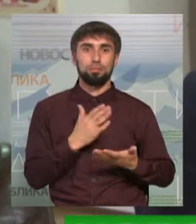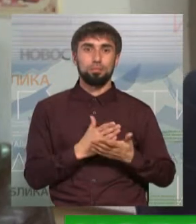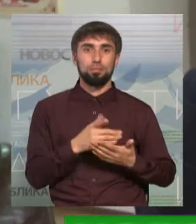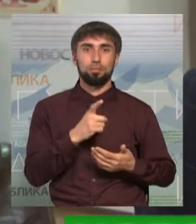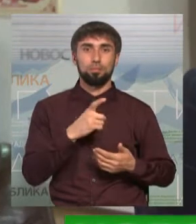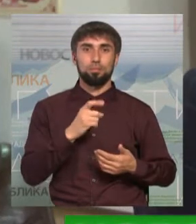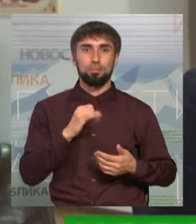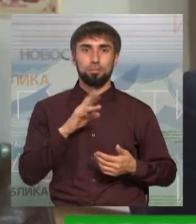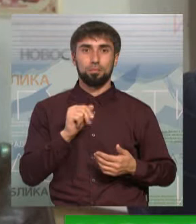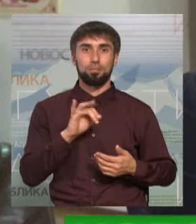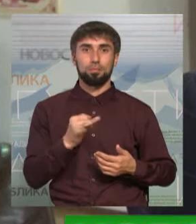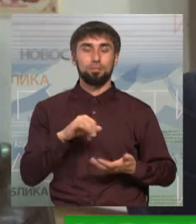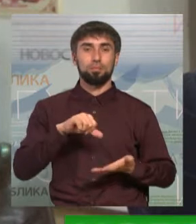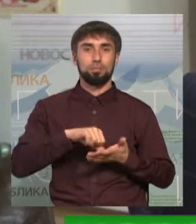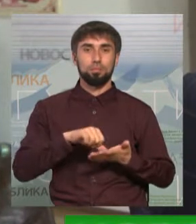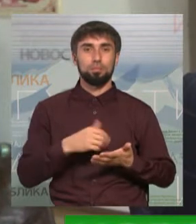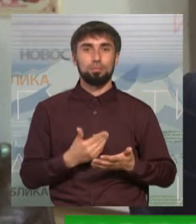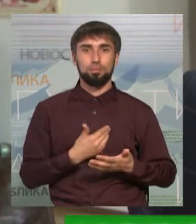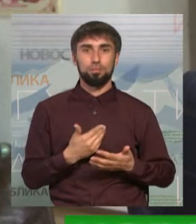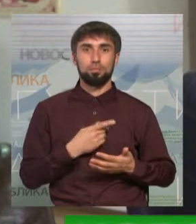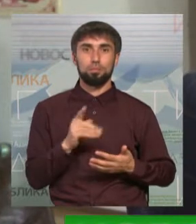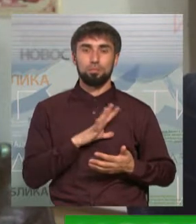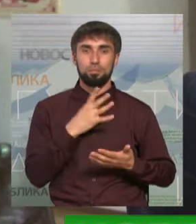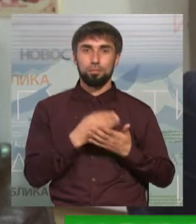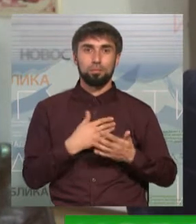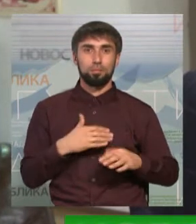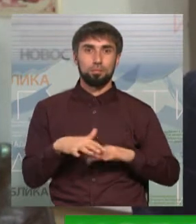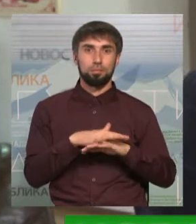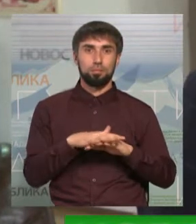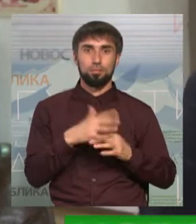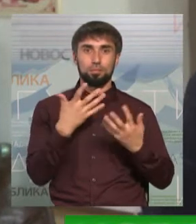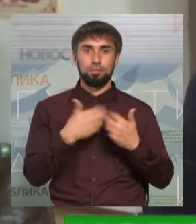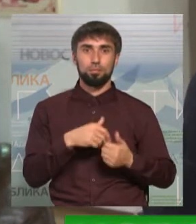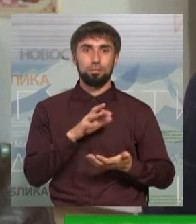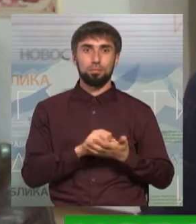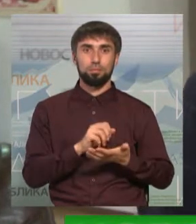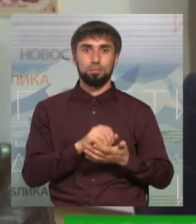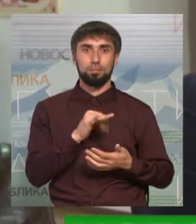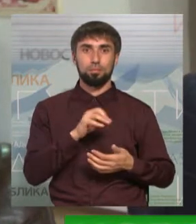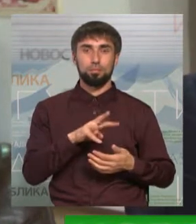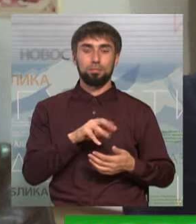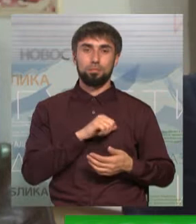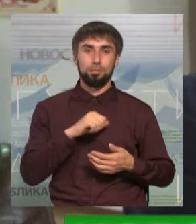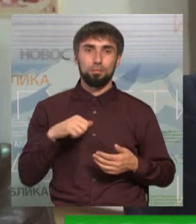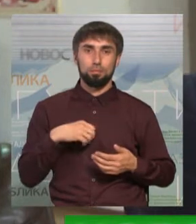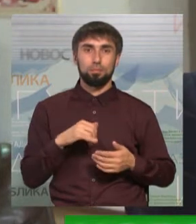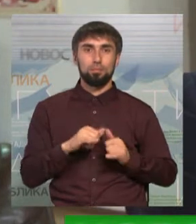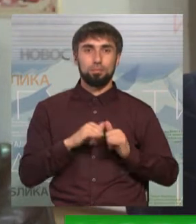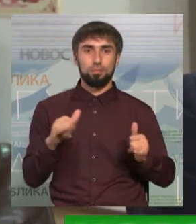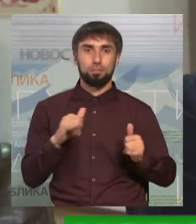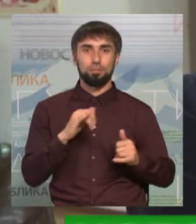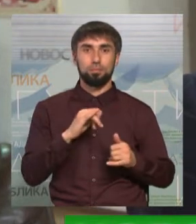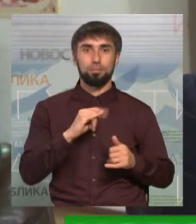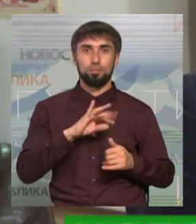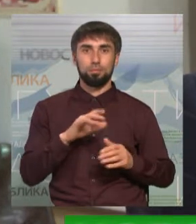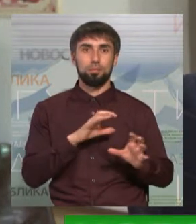заявки, участвуем, хотим, чтобы наше население систематически занималось, и тем самым мы увеличили уровень